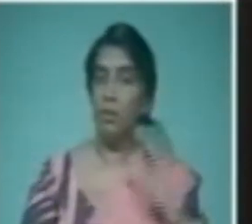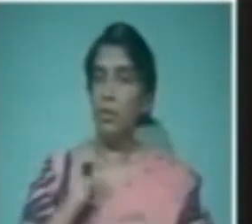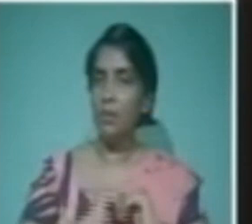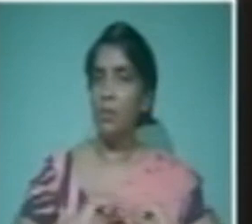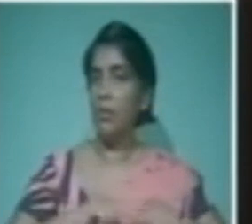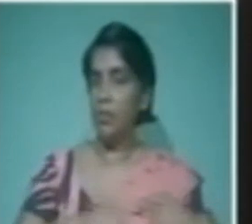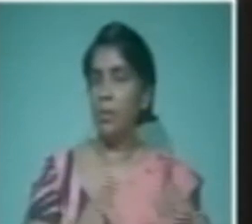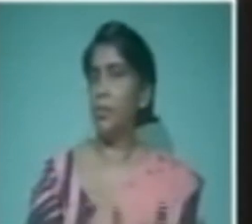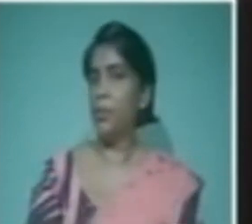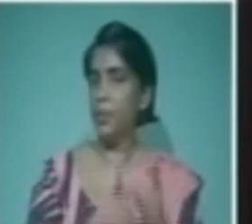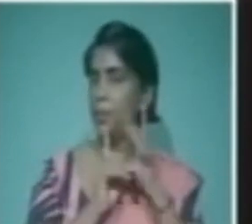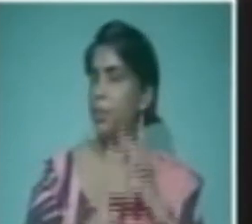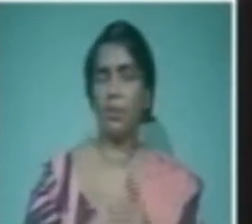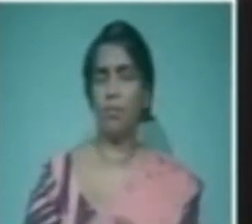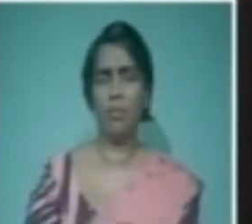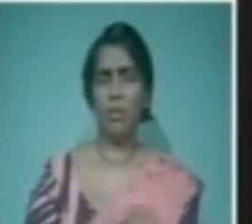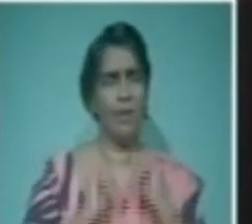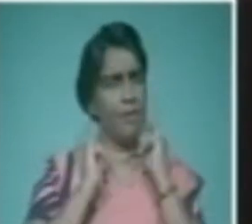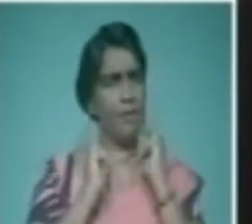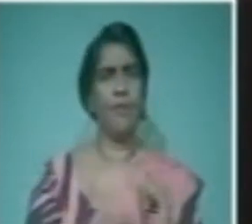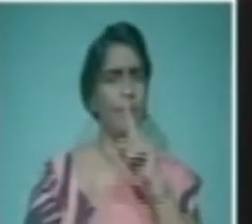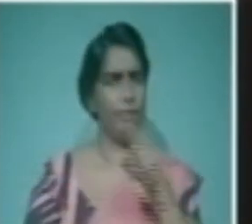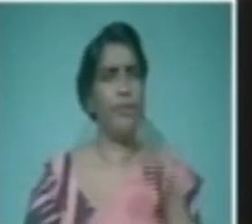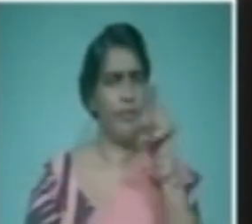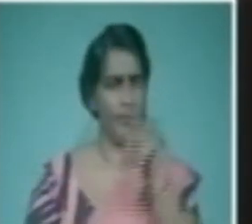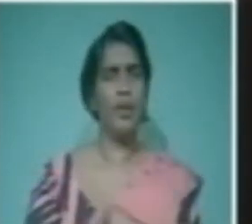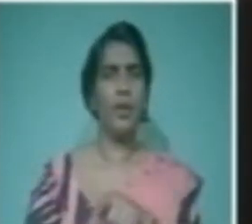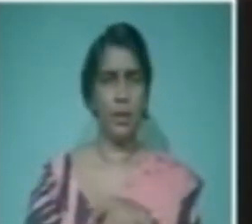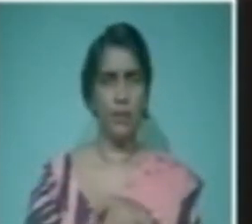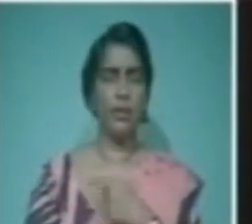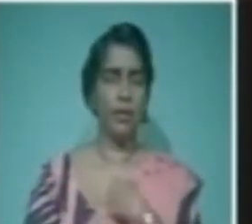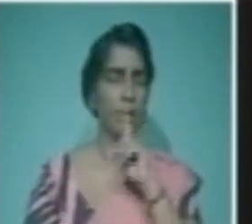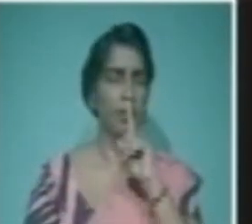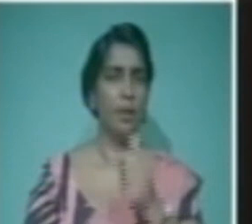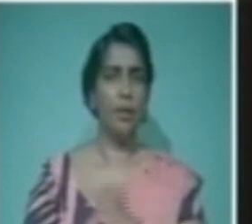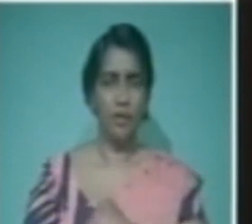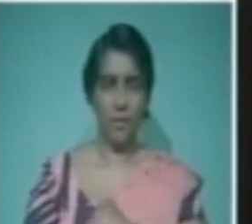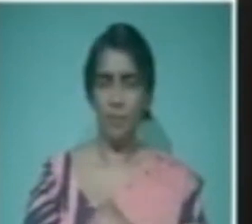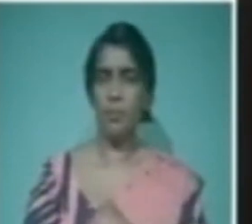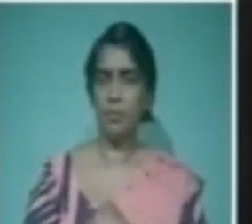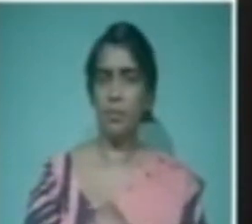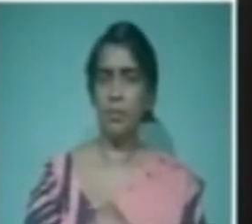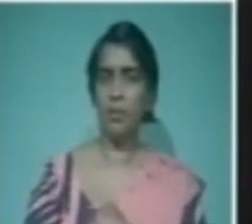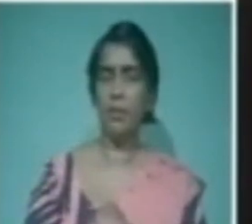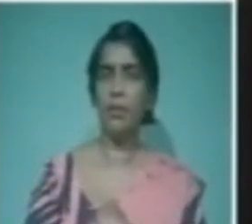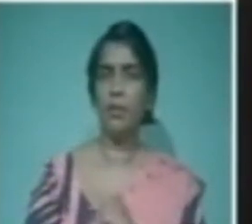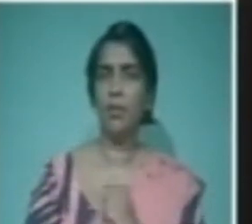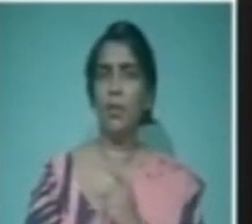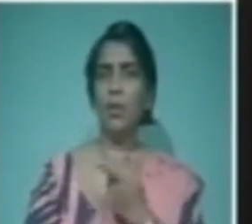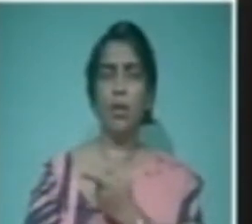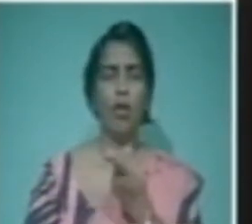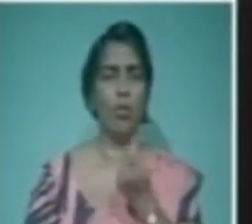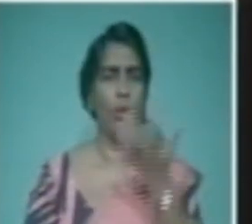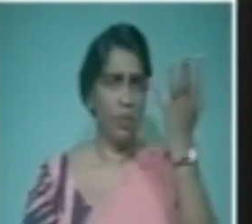giya akaraya sampurnama waradi dan obathumata kiyanna kemathi bridging finance kiyala finance gannata awasthawa